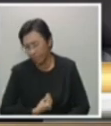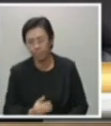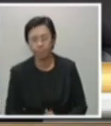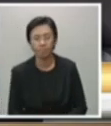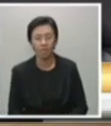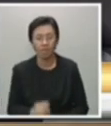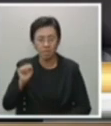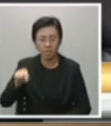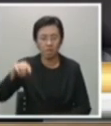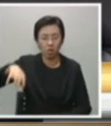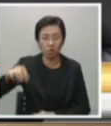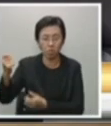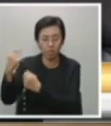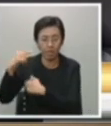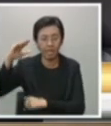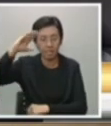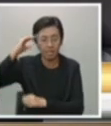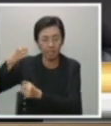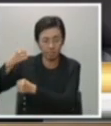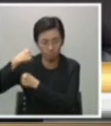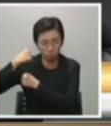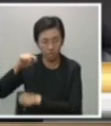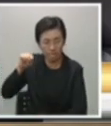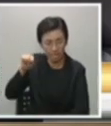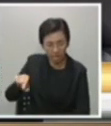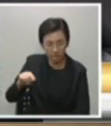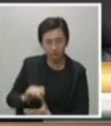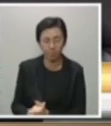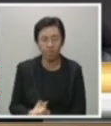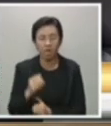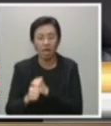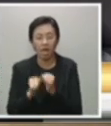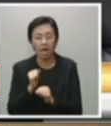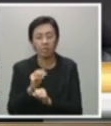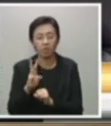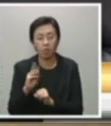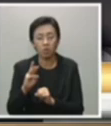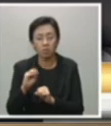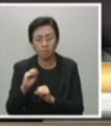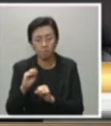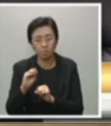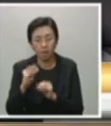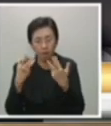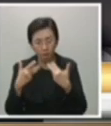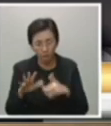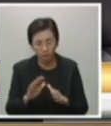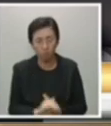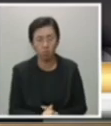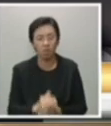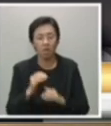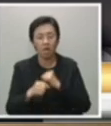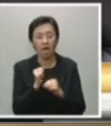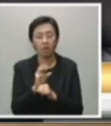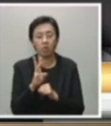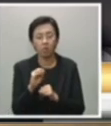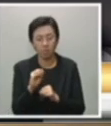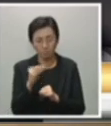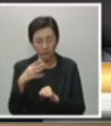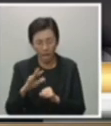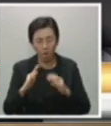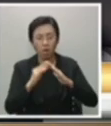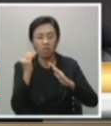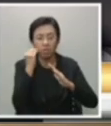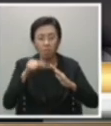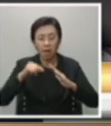สวัสดิการทหารบอกว่าผู้ที่เกษียณอายุราชการนั้นที่ยังพักอาศัยอยู่บ้านหล